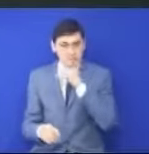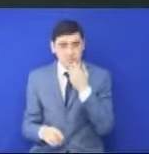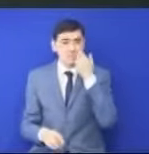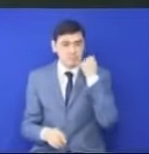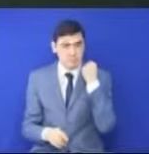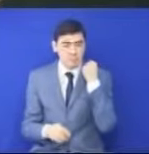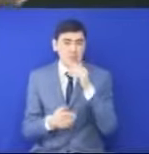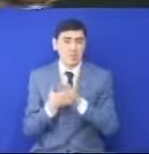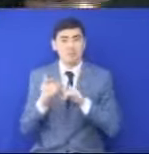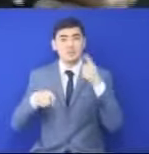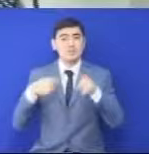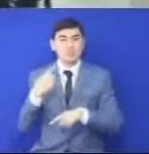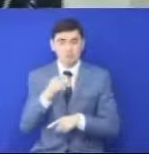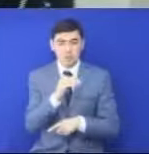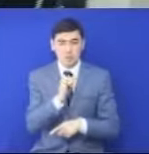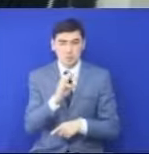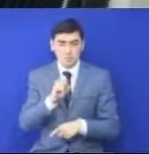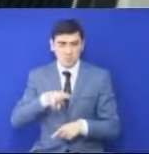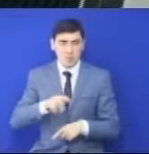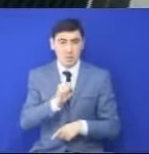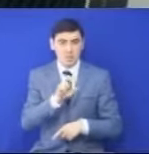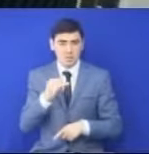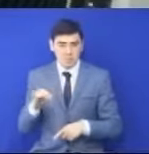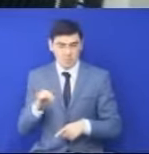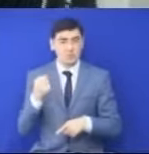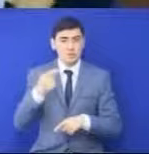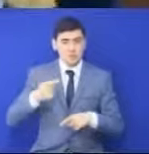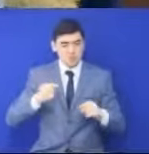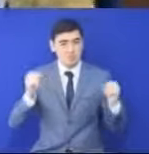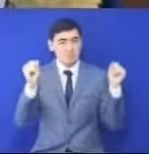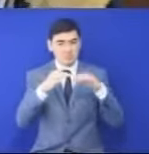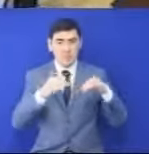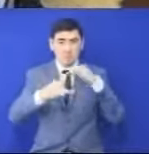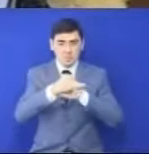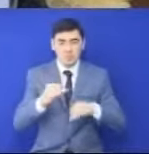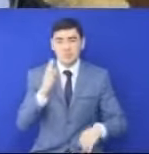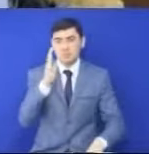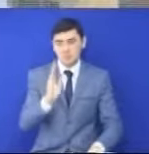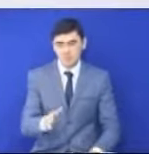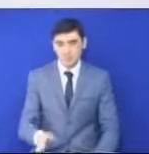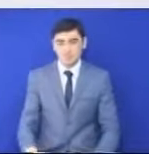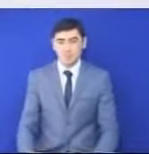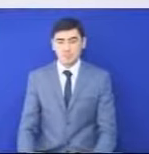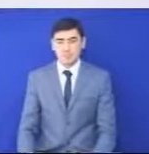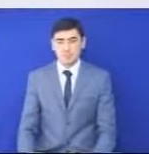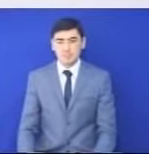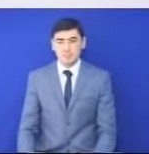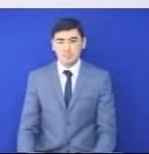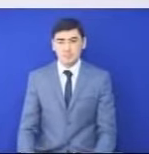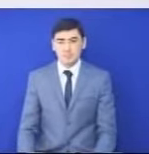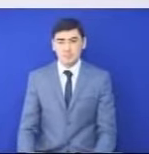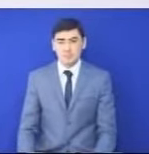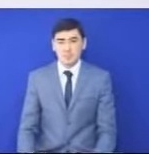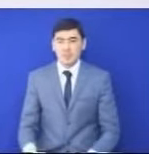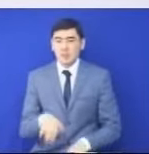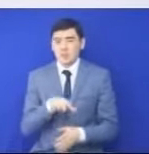посвятить журналу «Абай». Самат Секенов, Рыскуль Мадвасова, Гульнас Каукен, Серик Нуртазинов, телеканал «Семей». В семье